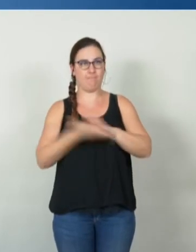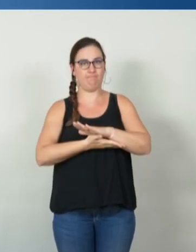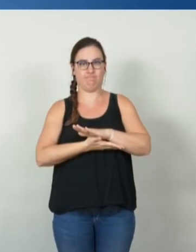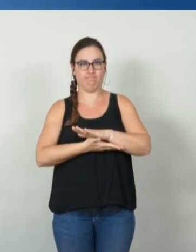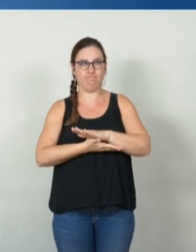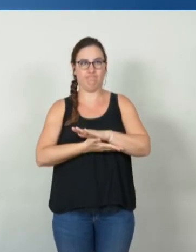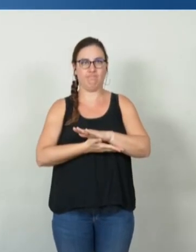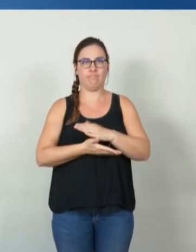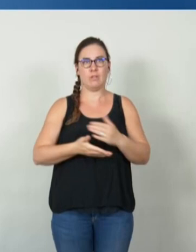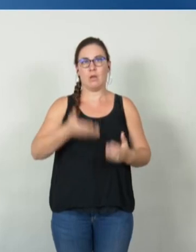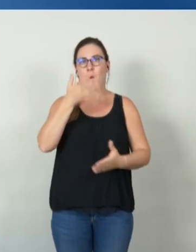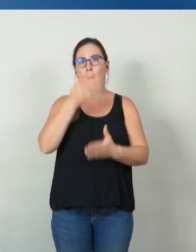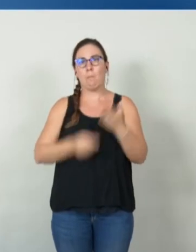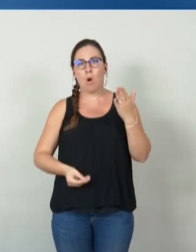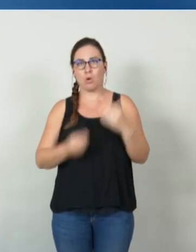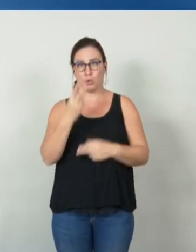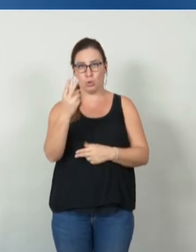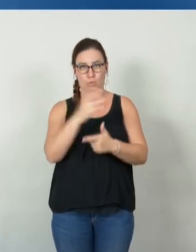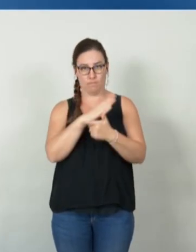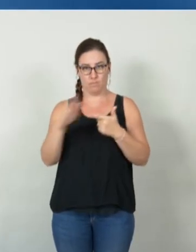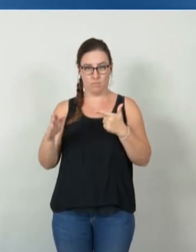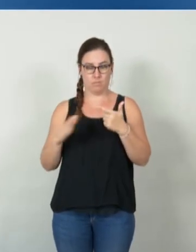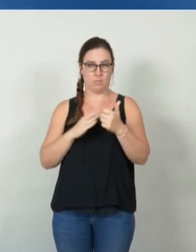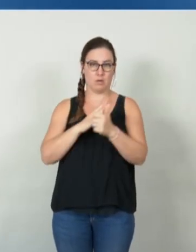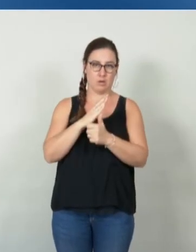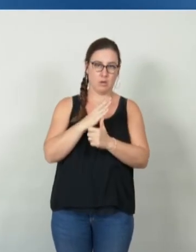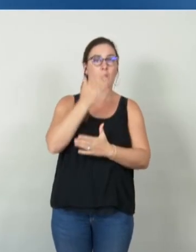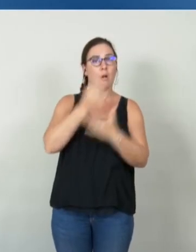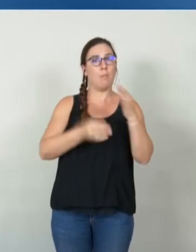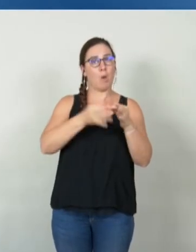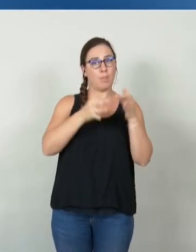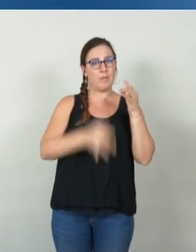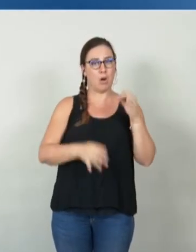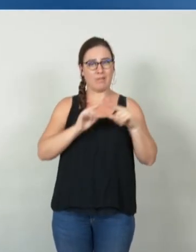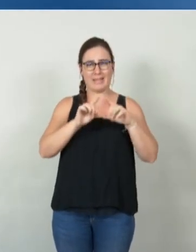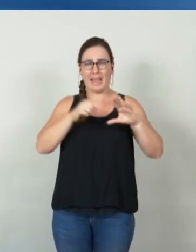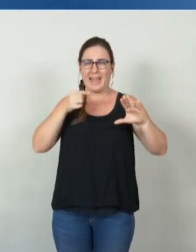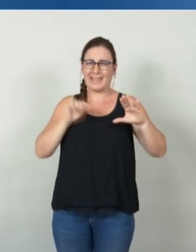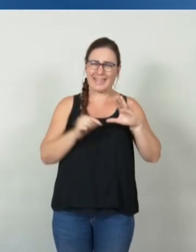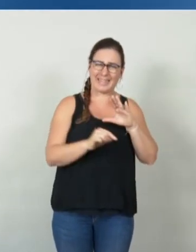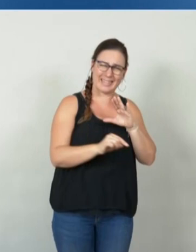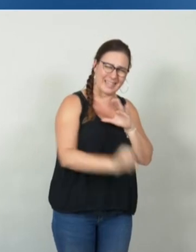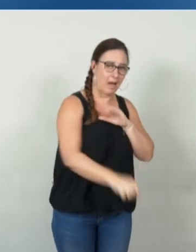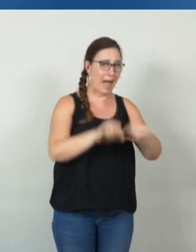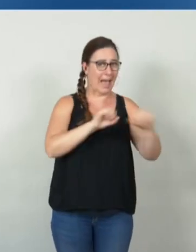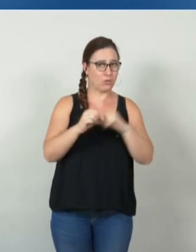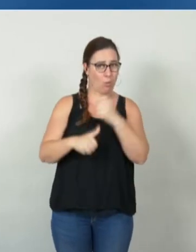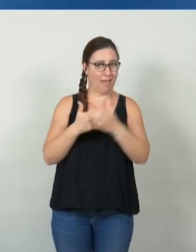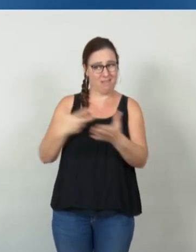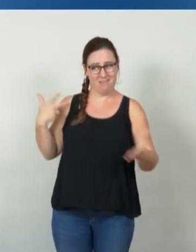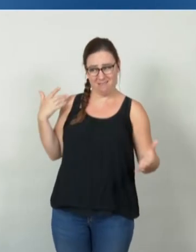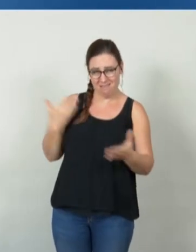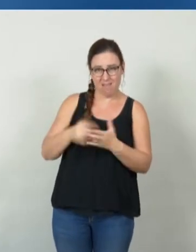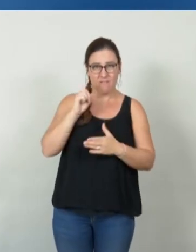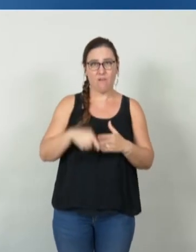il manque à mon sens deux choses à minima d'abord un bilan aussi poussé que possible des actions de ces dernières années une